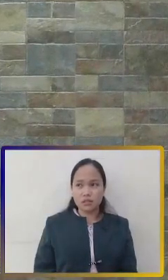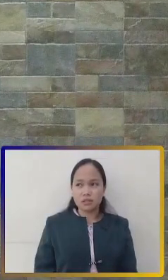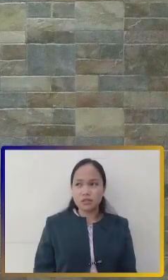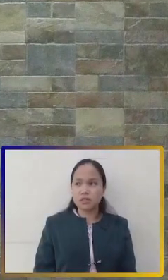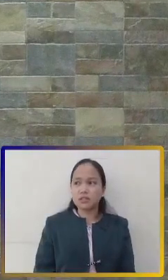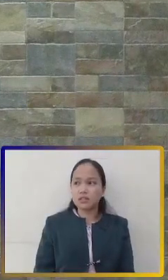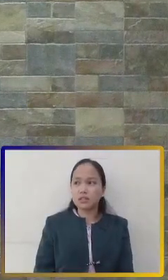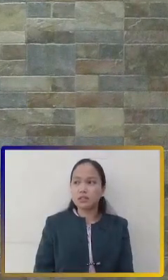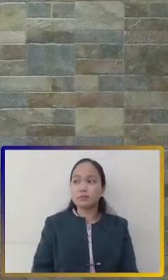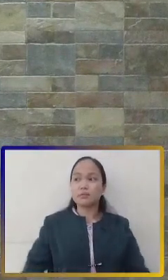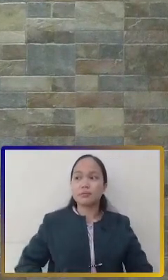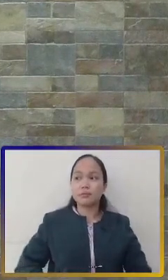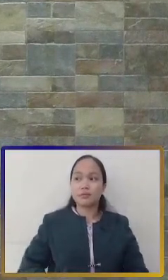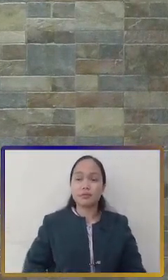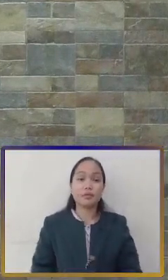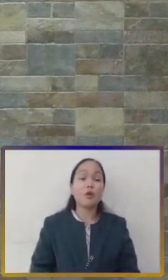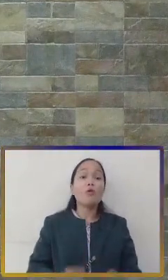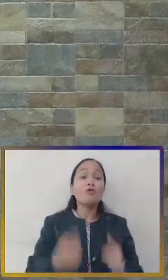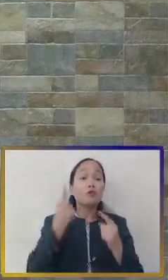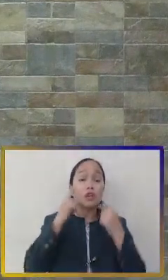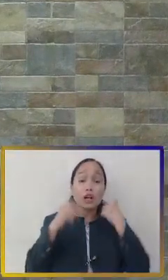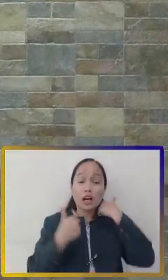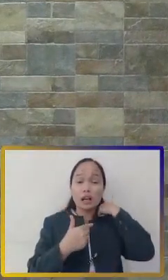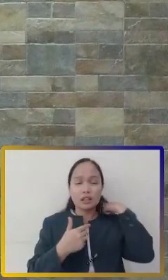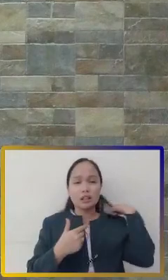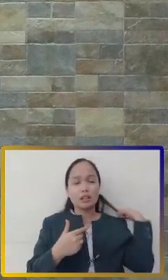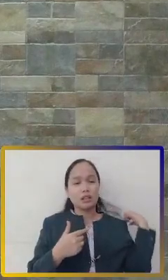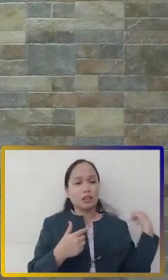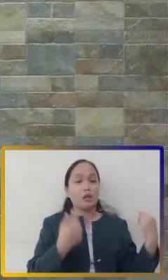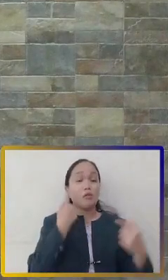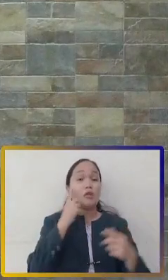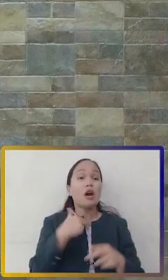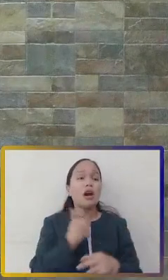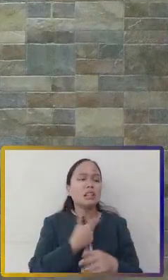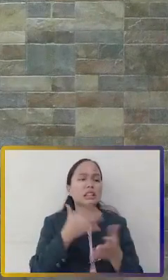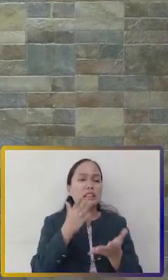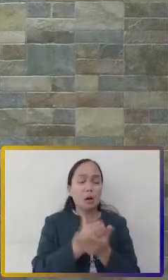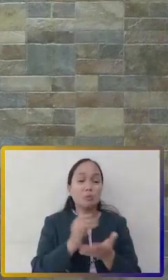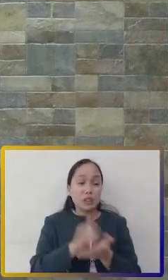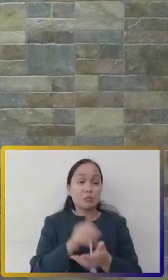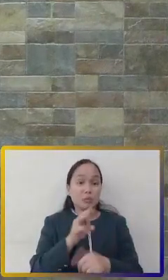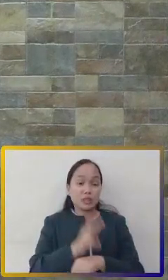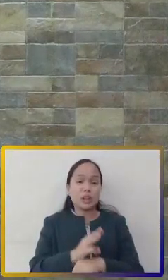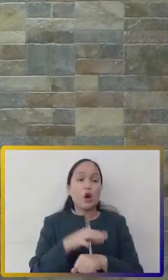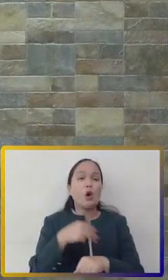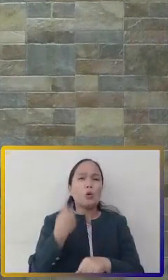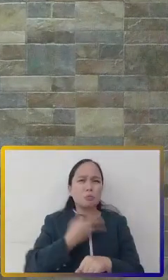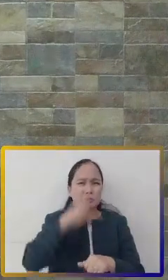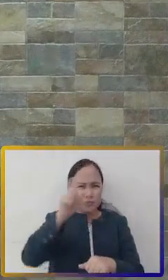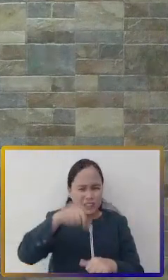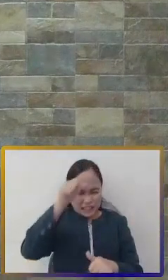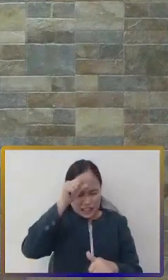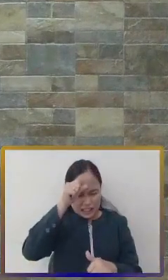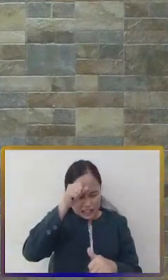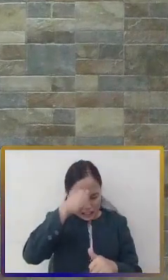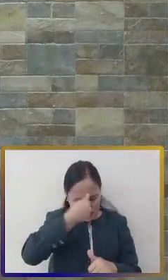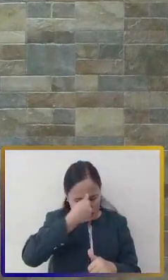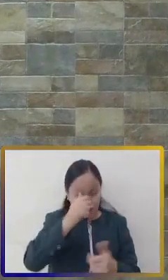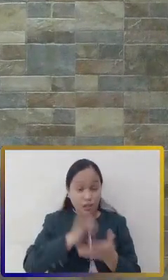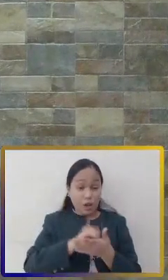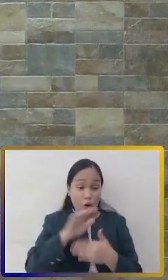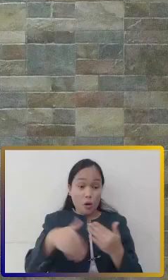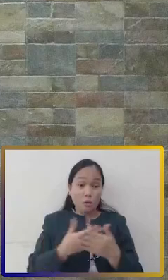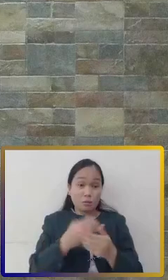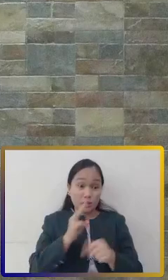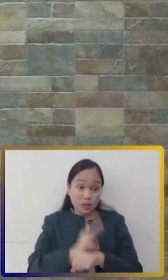Para mawala tayo sa ganyang alagayan, isipin natin mga kapatid, that we are commanded na yung ministries na kinabibilangan sa simbahan